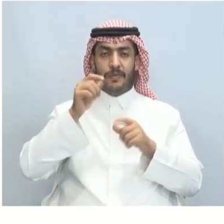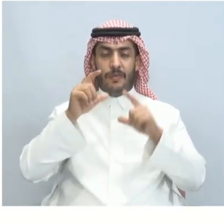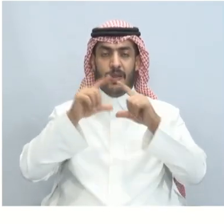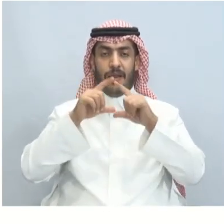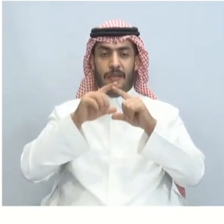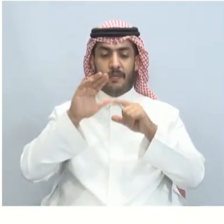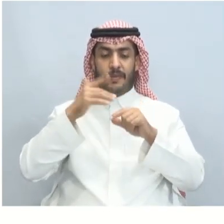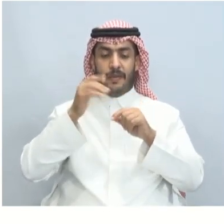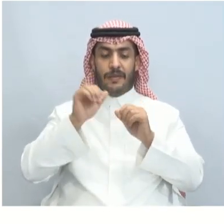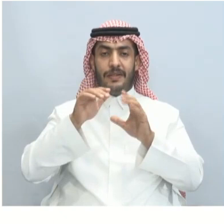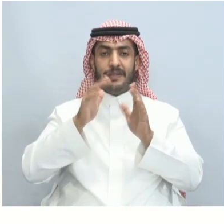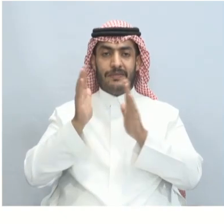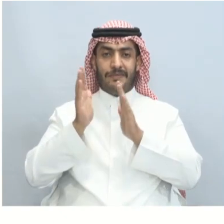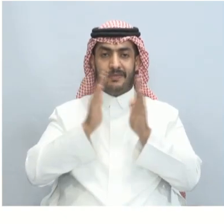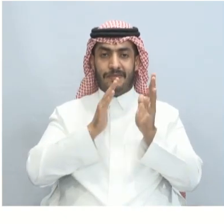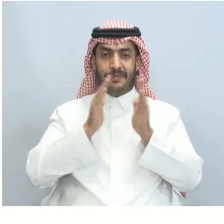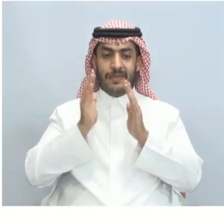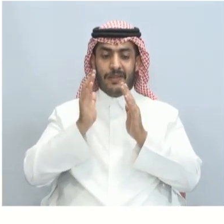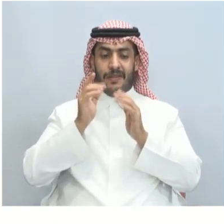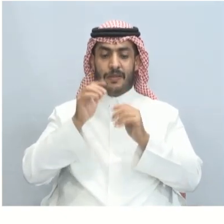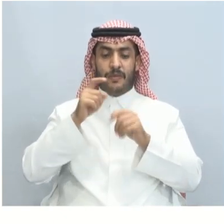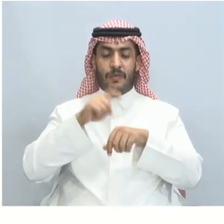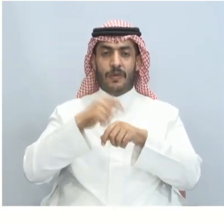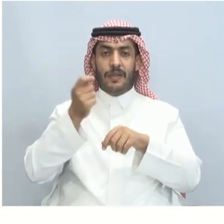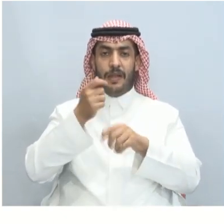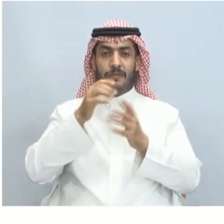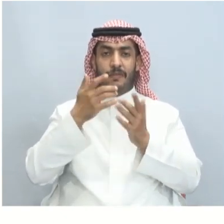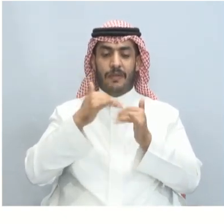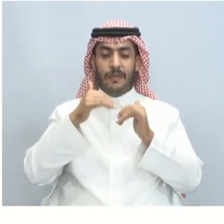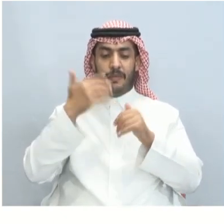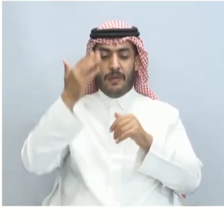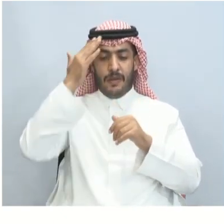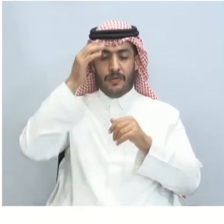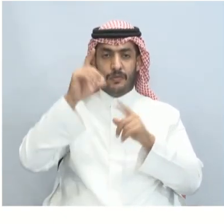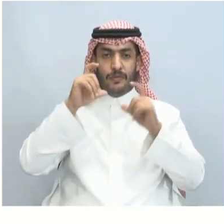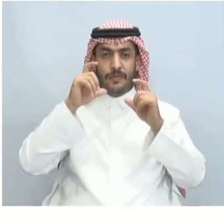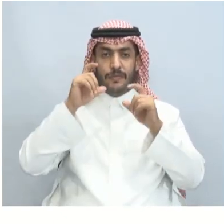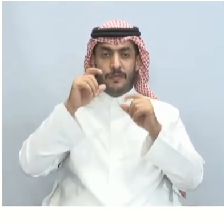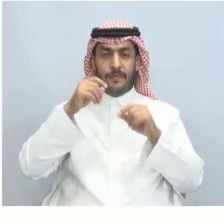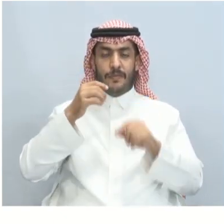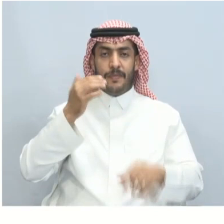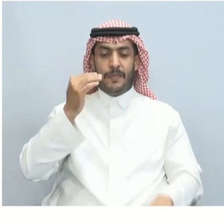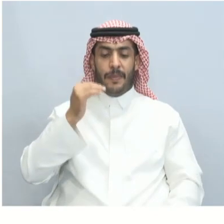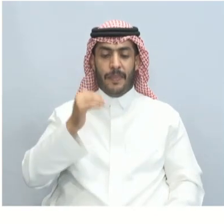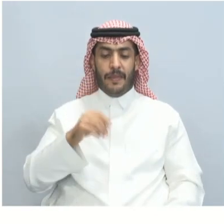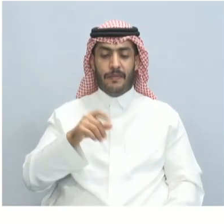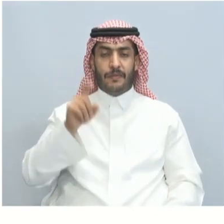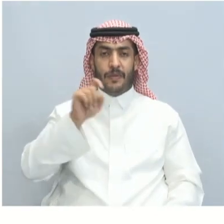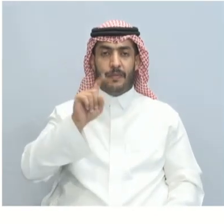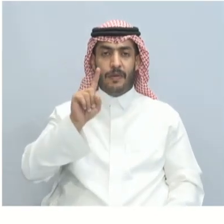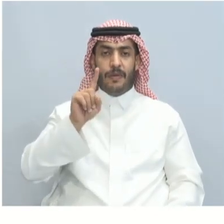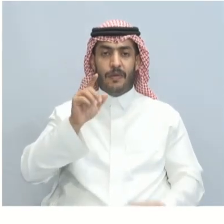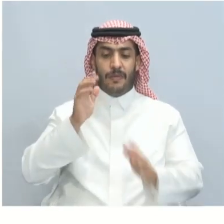المثلث بعد كل انسحاب مما ياتي واكتب احداثيات رؤوس الصوره السؤال